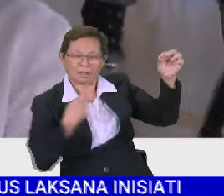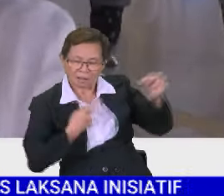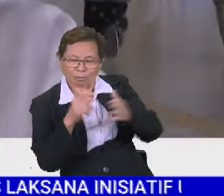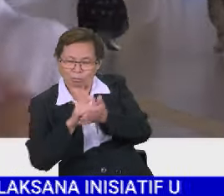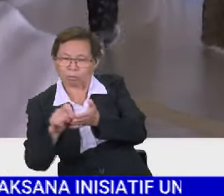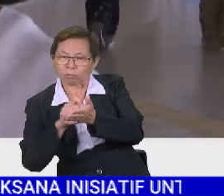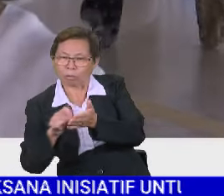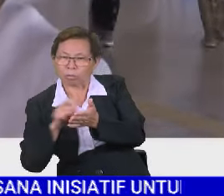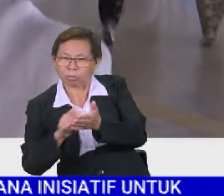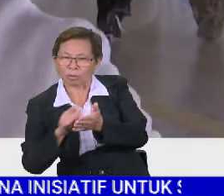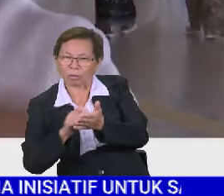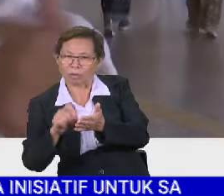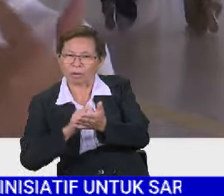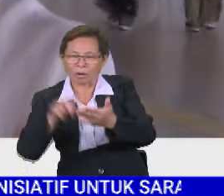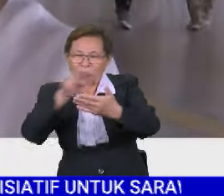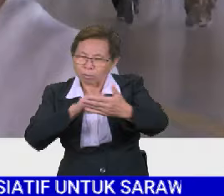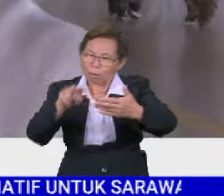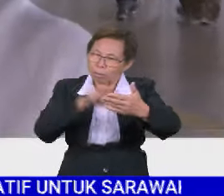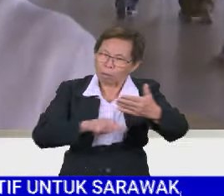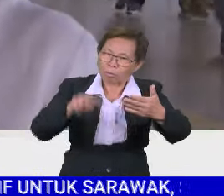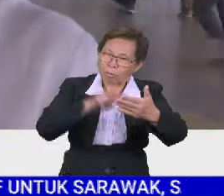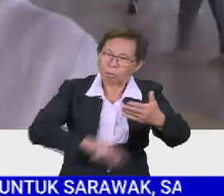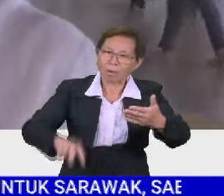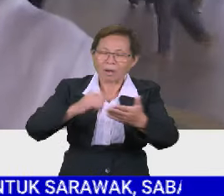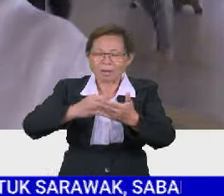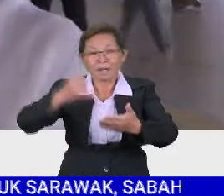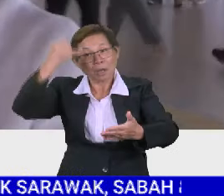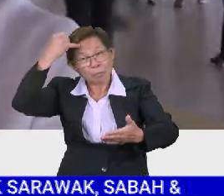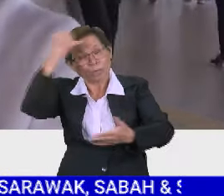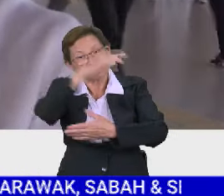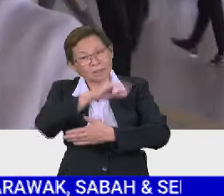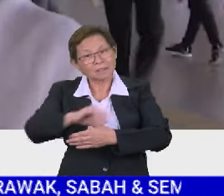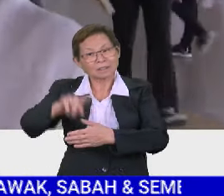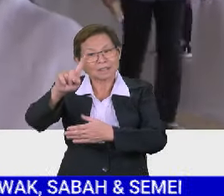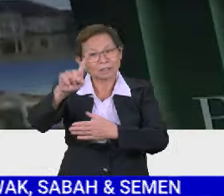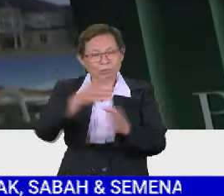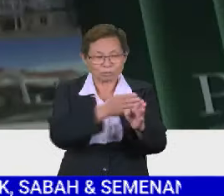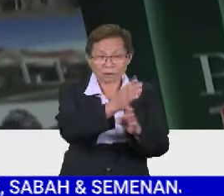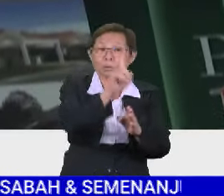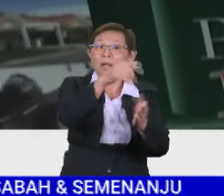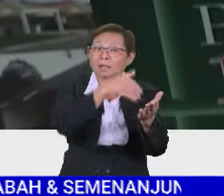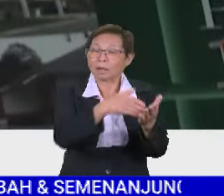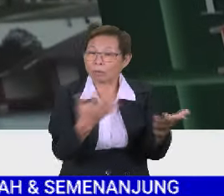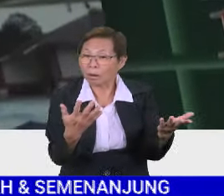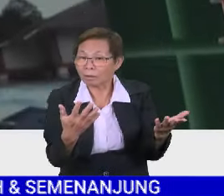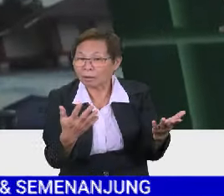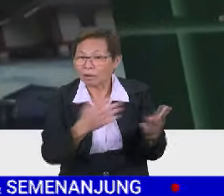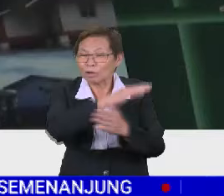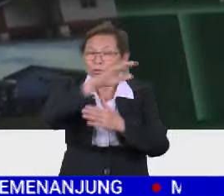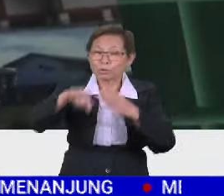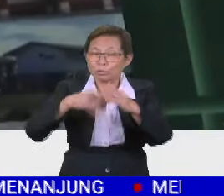adalah leaser reading adalah baimmu Tetapi ada satu setti lagi yaitu para